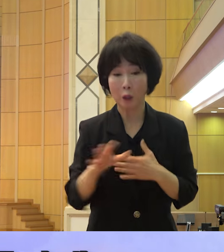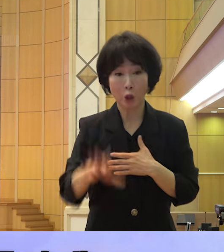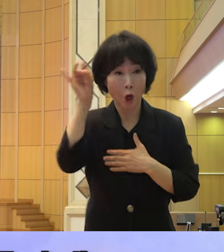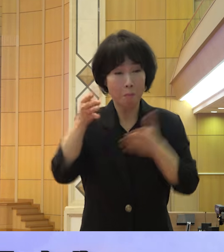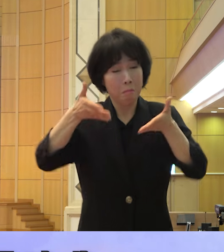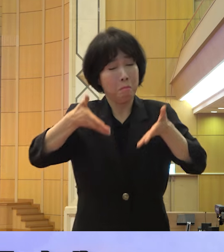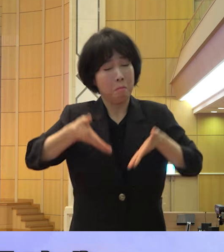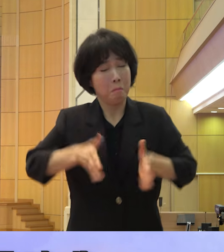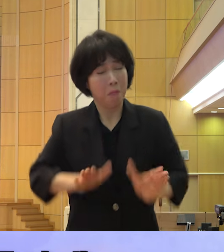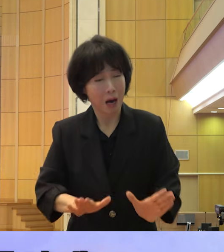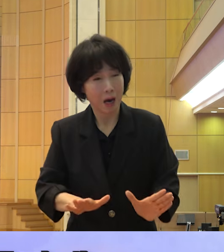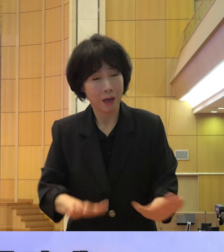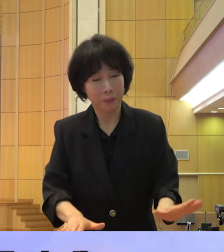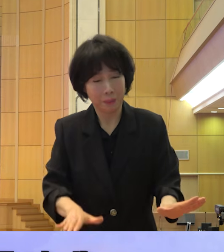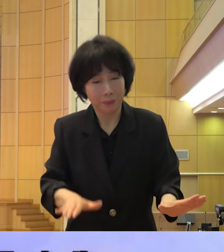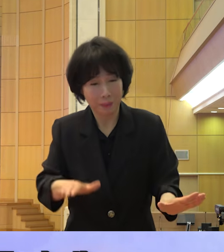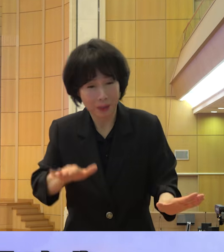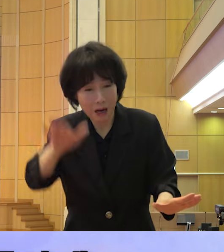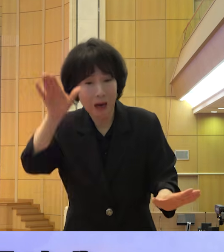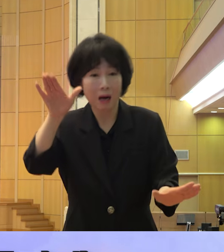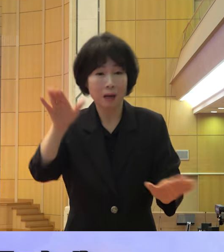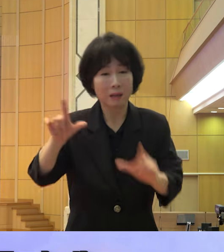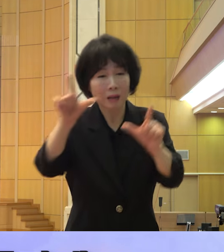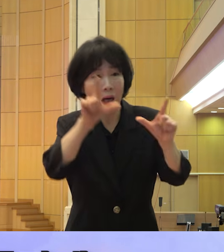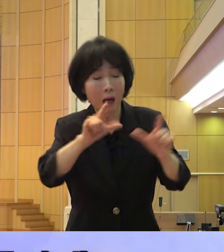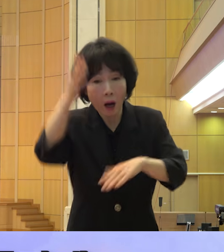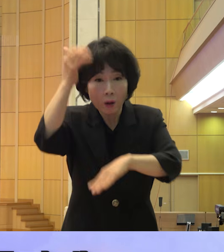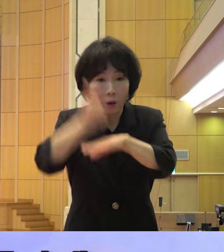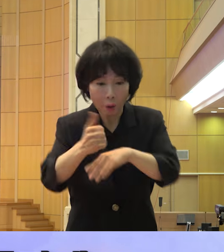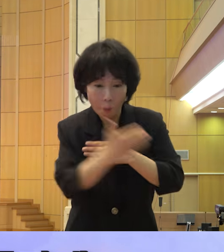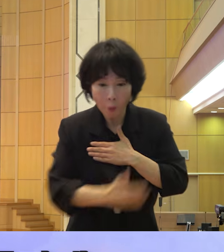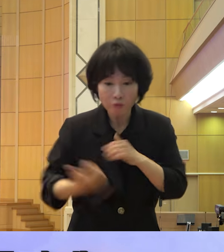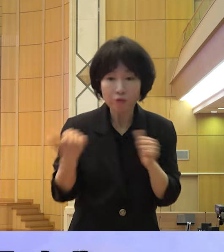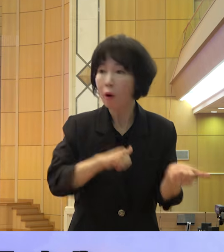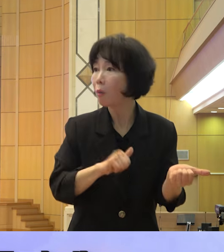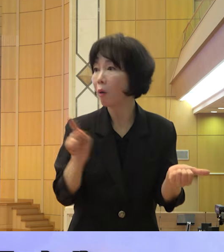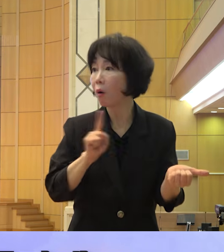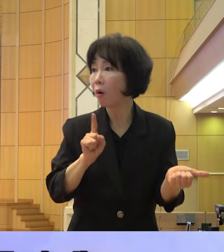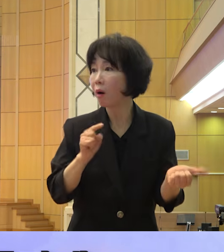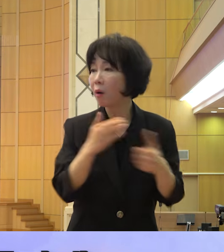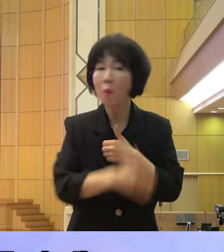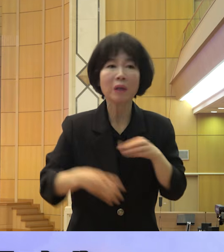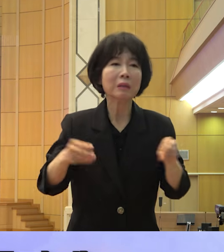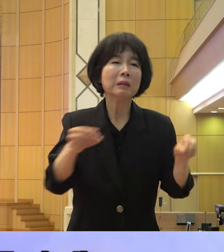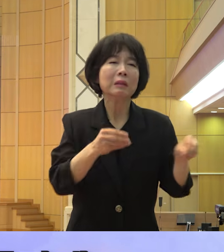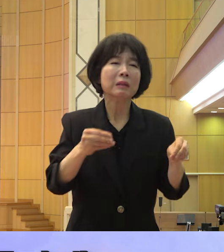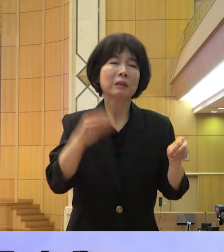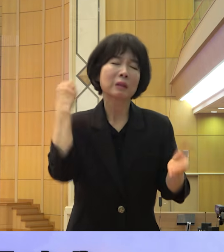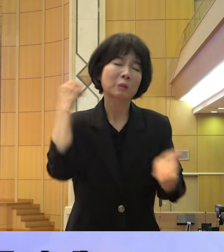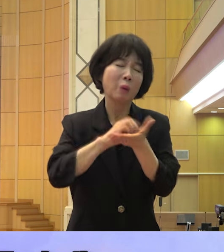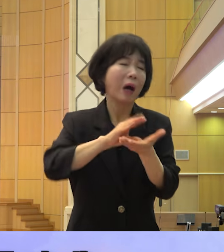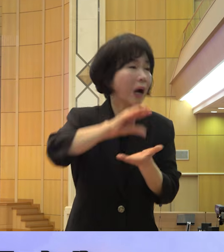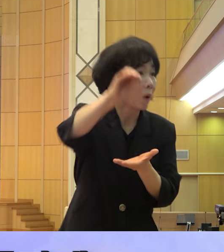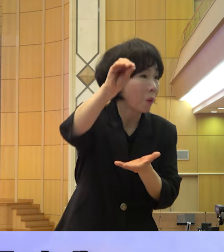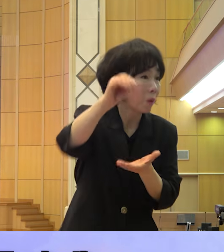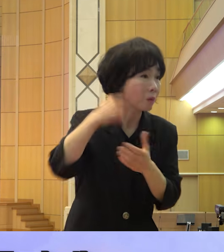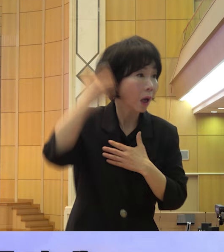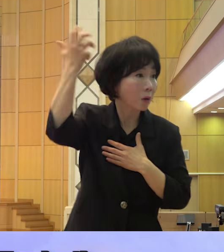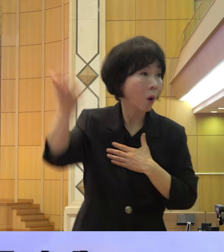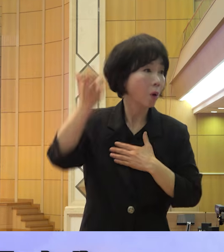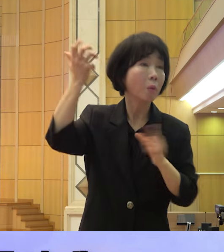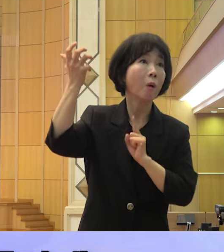태어나서 그렇게 흙으로 왔다 흙으로 돌아가고 내 영혼은 하나님부터 왔다가 다시